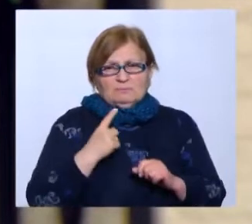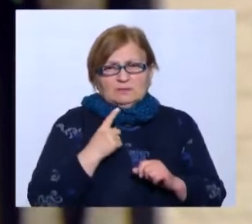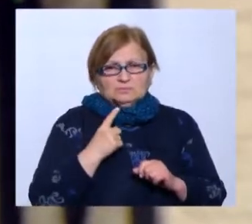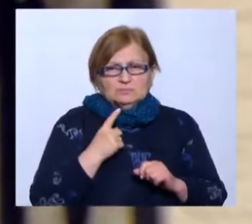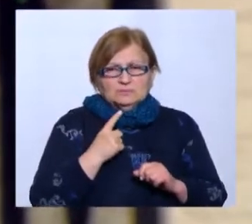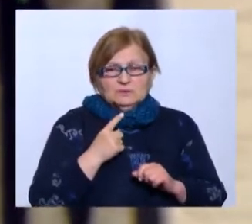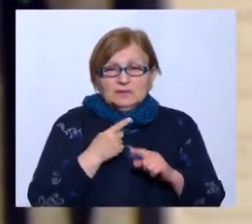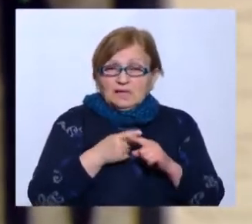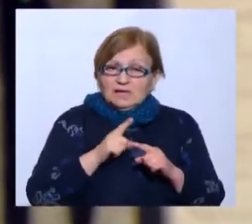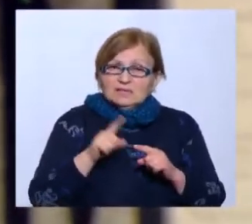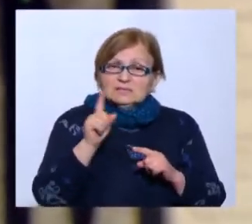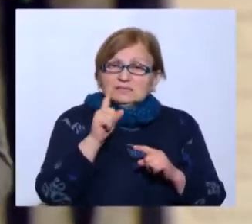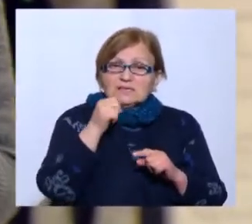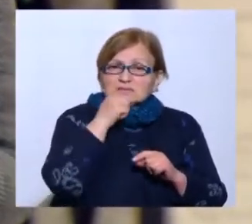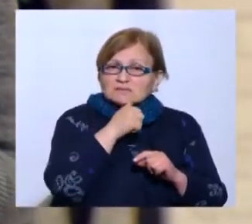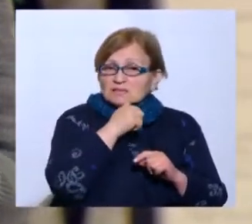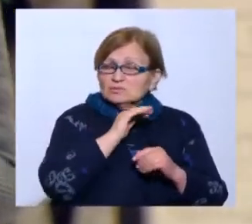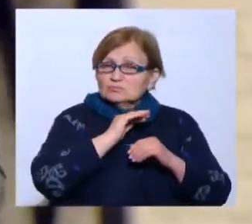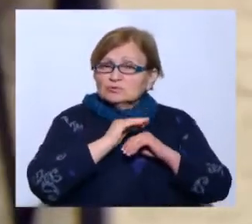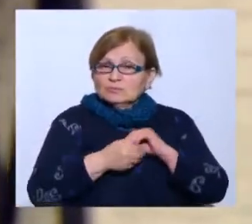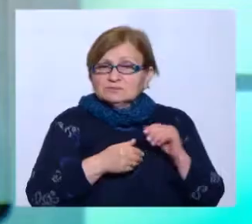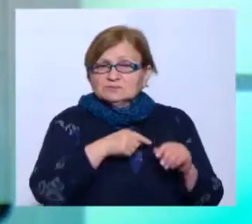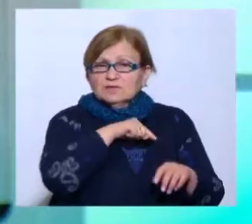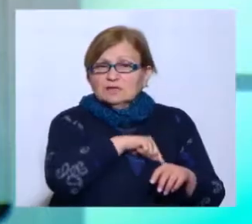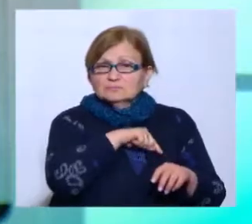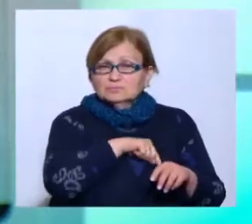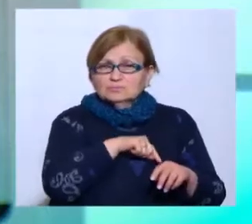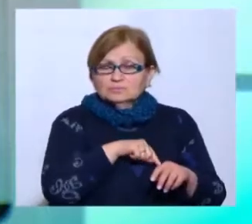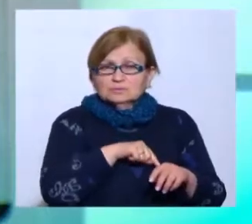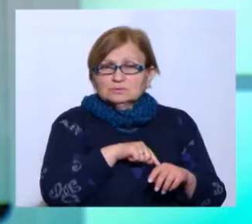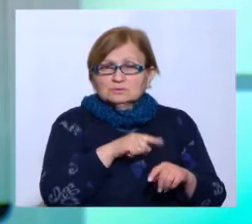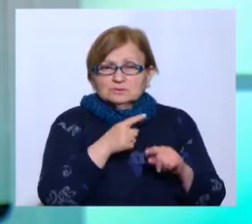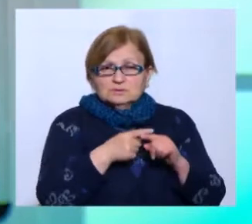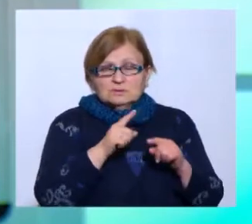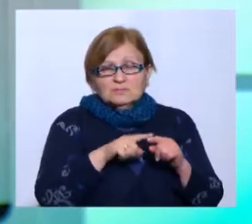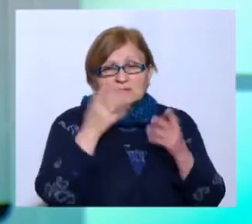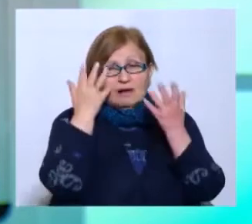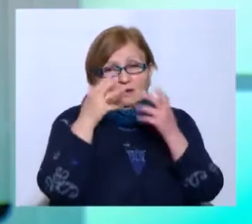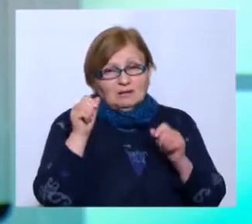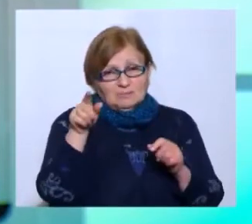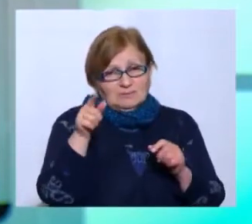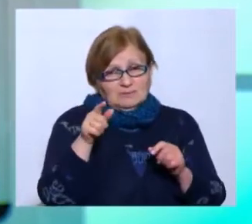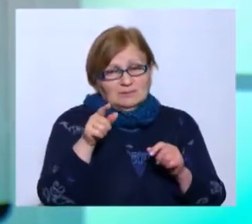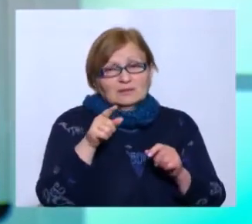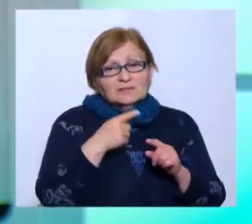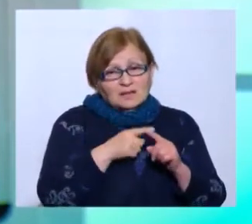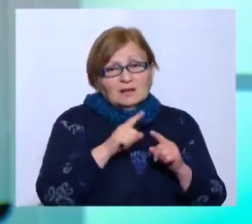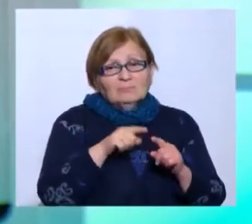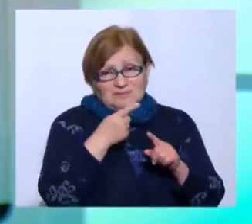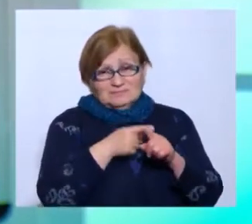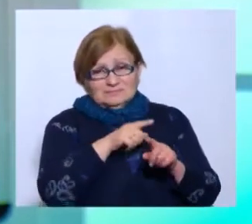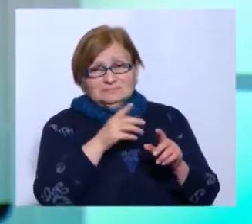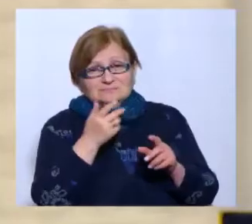აი რა საიდუმლოს ინახავდა პოეტი ღრმად გულში. აი იმ ლექსში მე და ღამე. აი რის დამალვას ცდილობდა